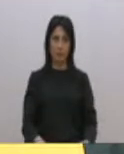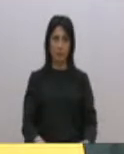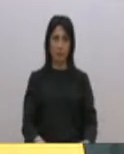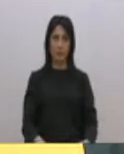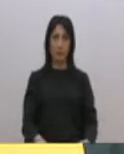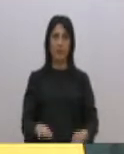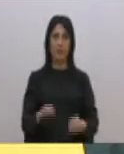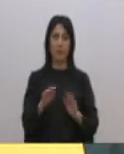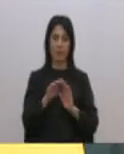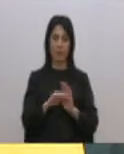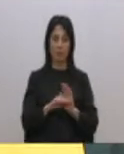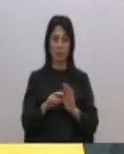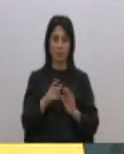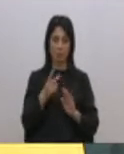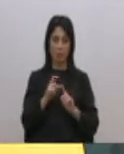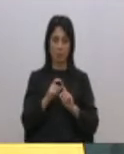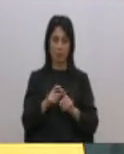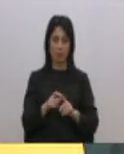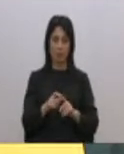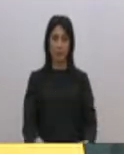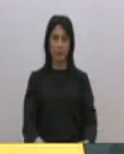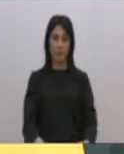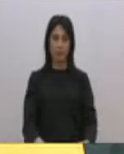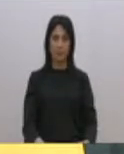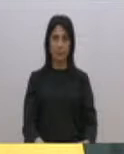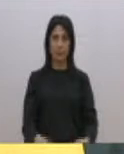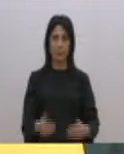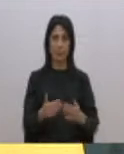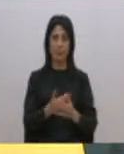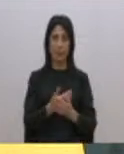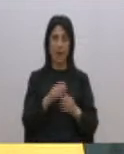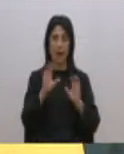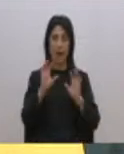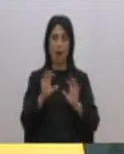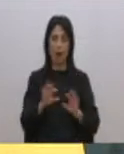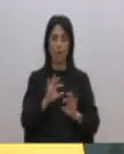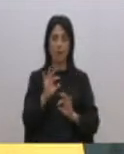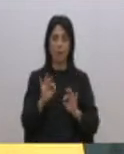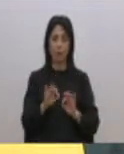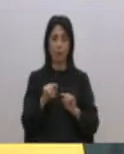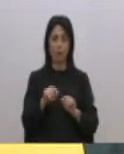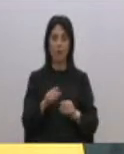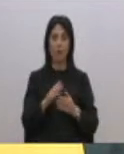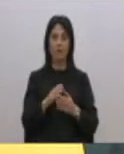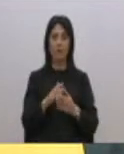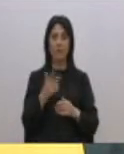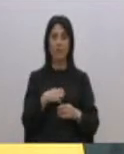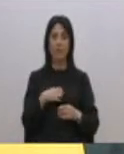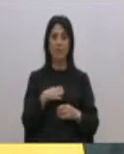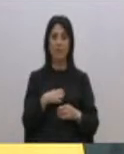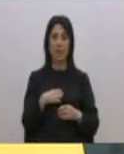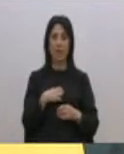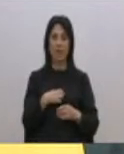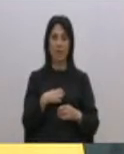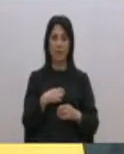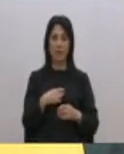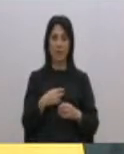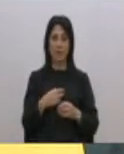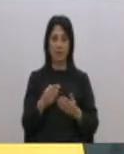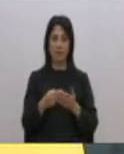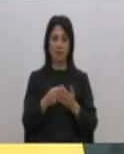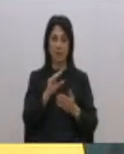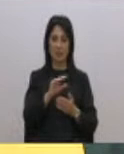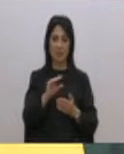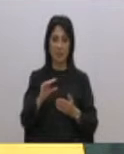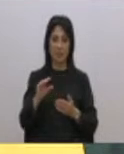სტრუქტურის შესახებ გეტყვით 2-3 სიტყვით. ახალი კოდექსის პროექტი შედგება სამი ძირითადი წიგნისაგან,